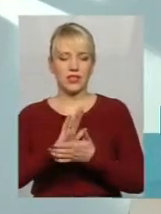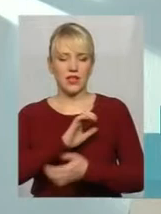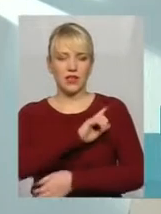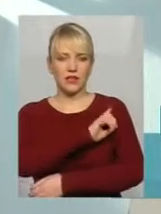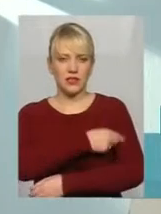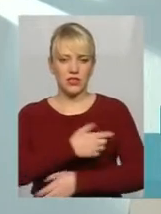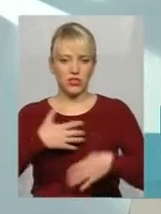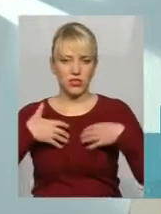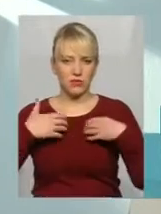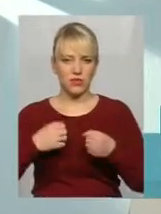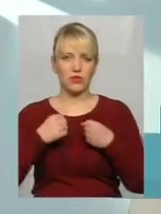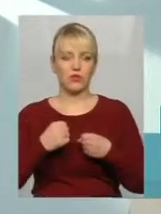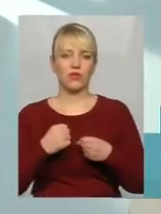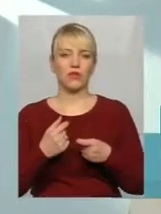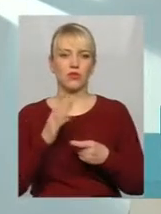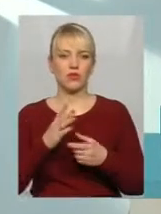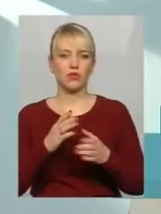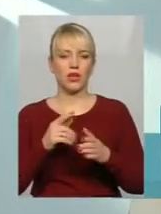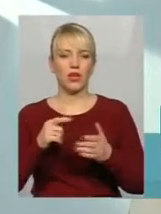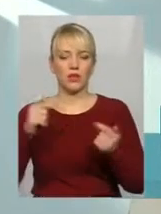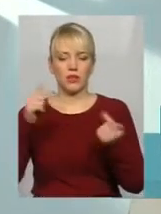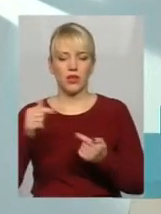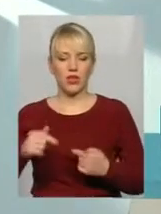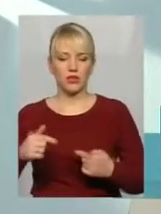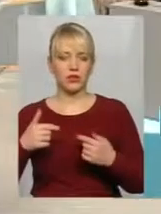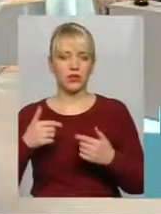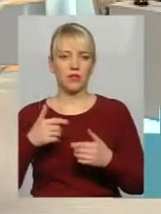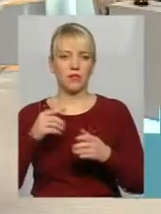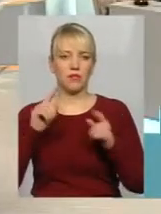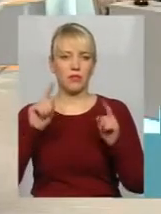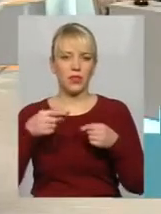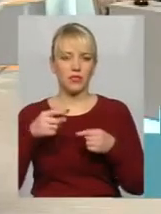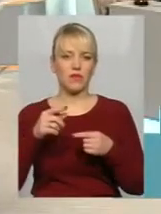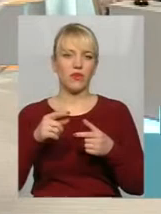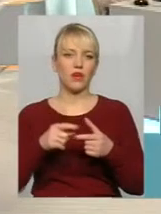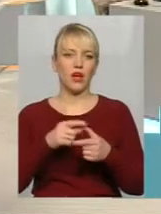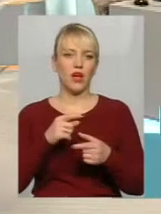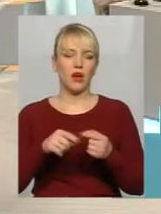здоров'я будуть підлягати призову, або які не мають права на відстрочку.